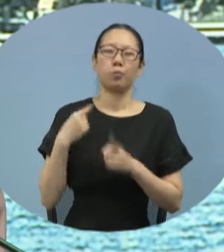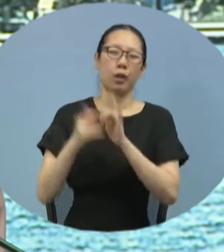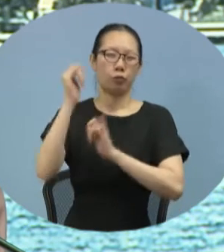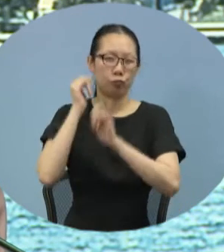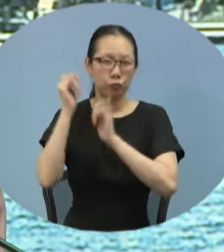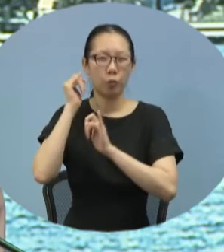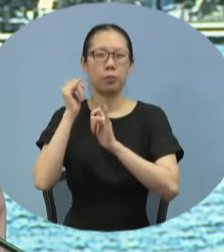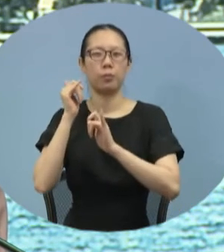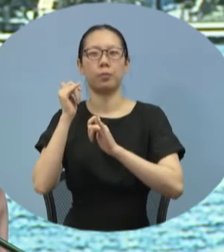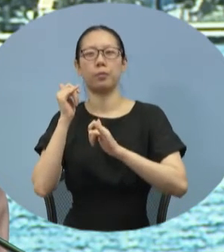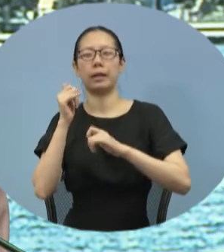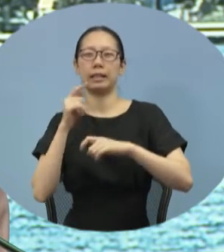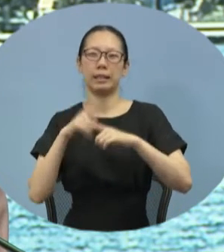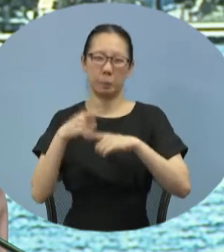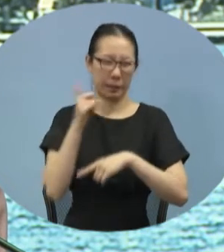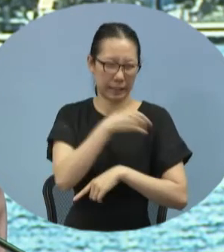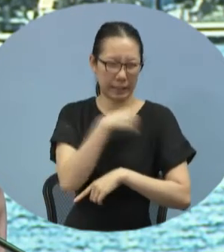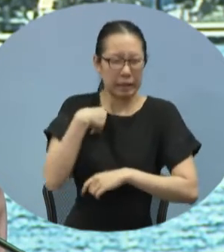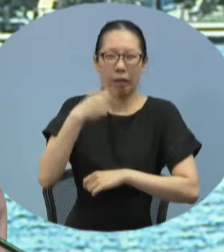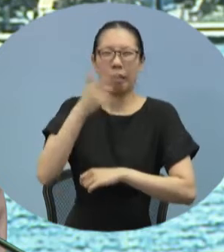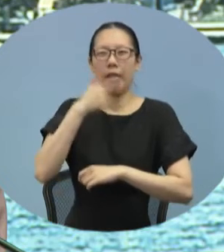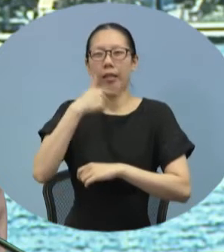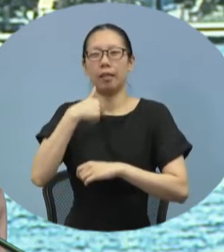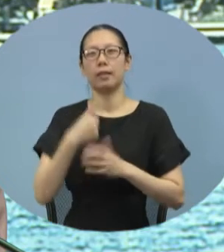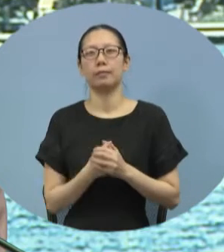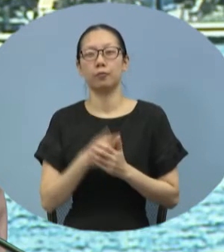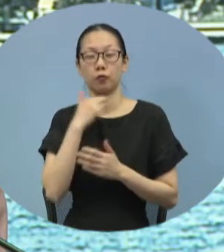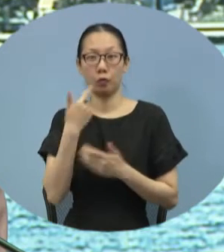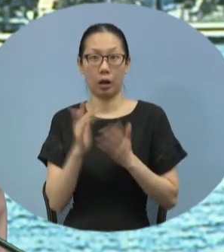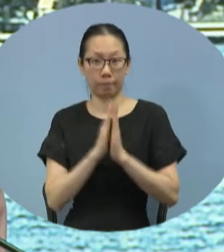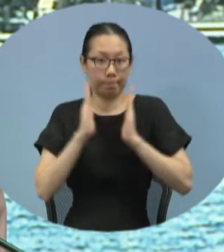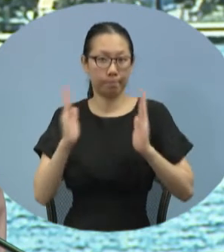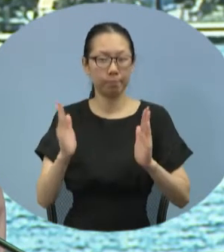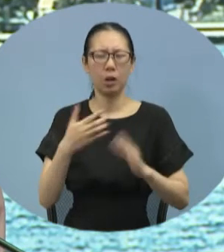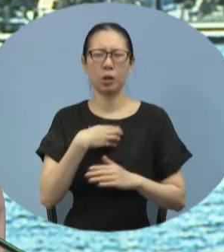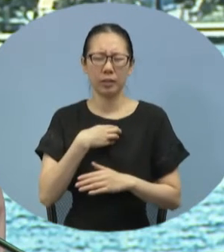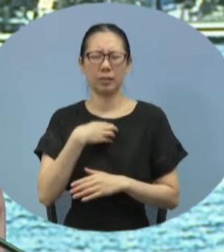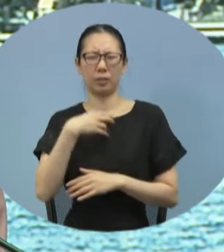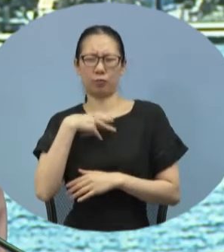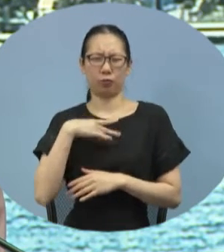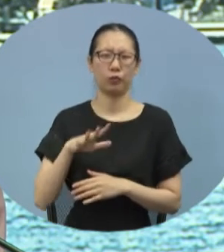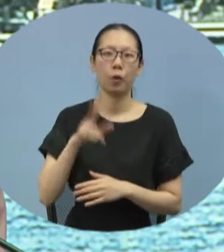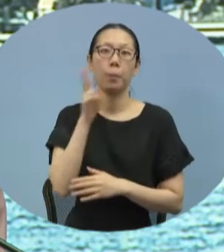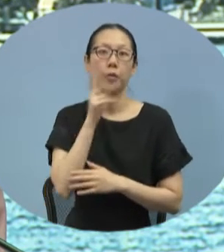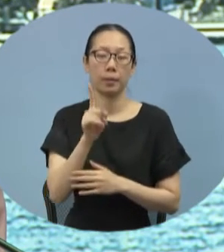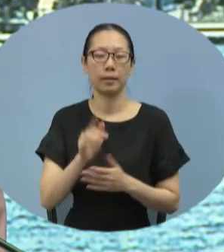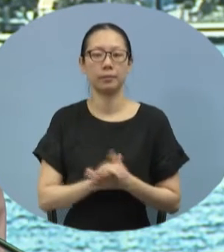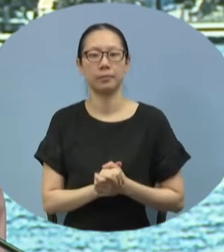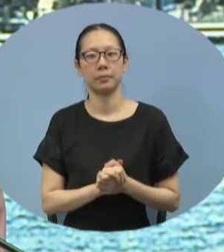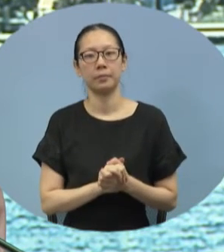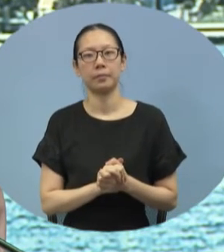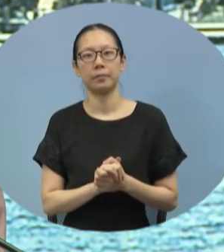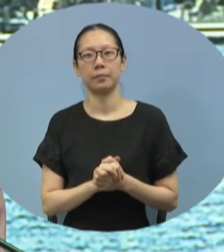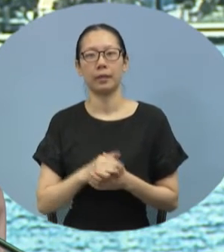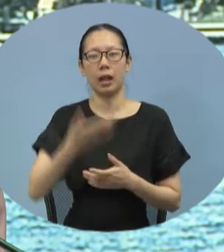喜歡去看醫生的，所以在這段期間如果有感到不舒服的話，例如有以下的病徵，好像是發